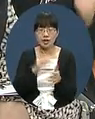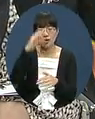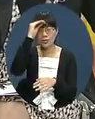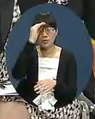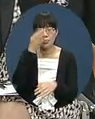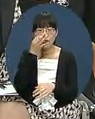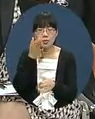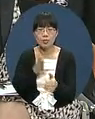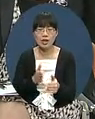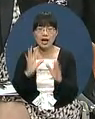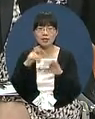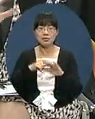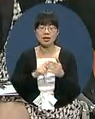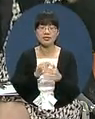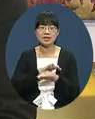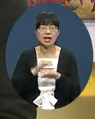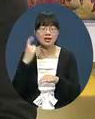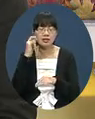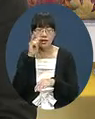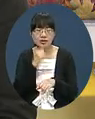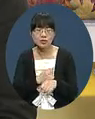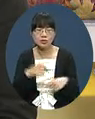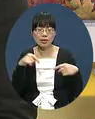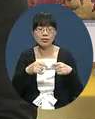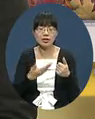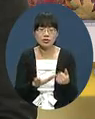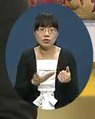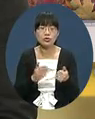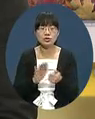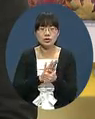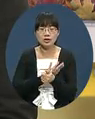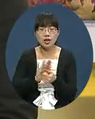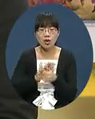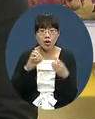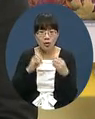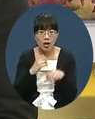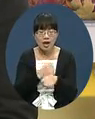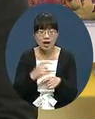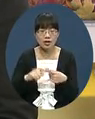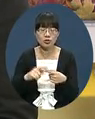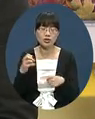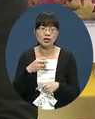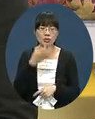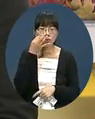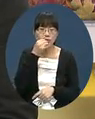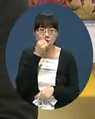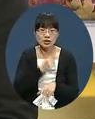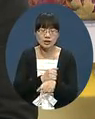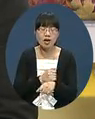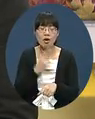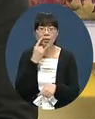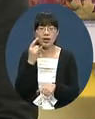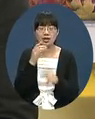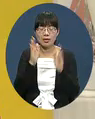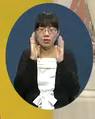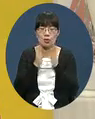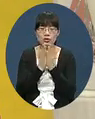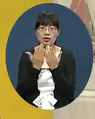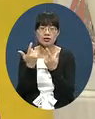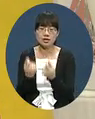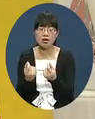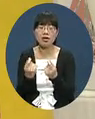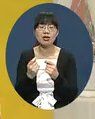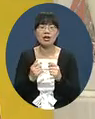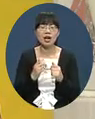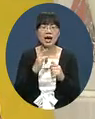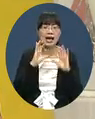보여주시는 거예요. 아이에게 잘 들어주고 협상해주고 대화하고 이런 것들을 자꾸 보여주면 엄마가 교과서가 돼서요. 아이한테